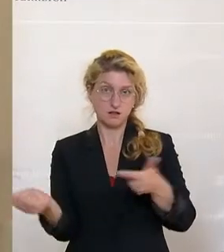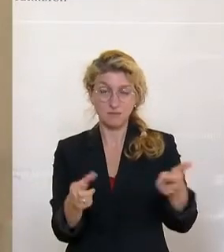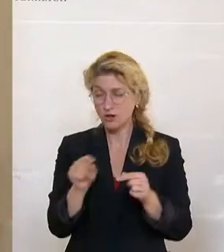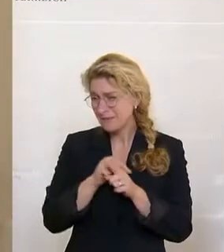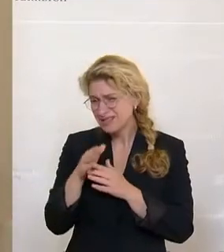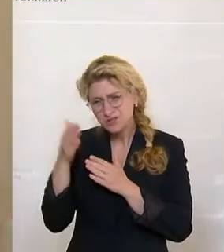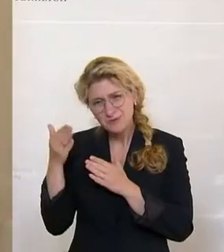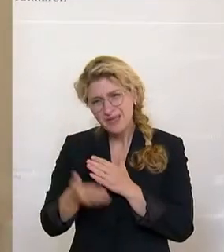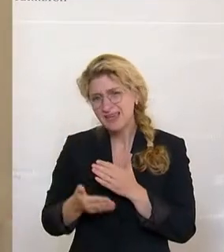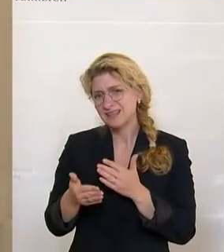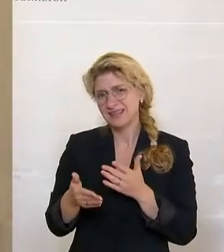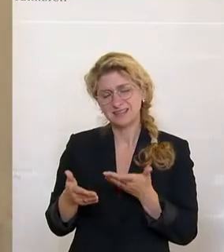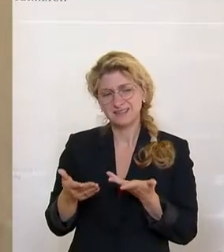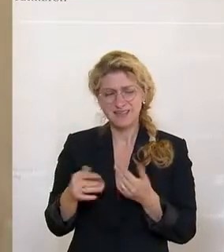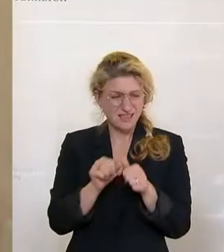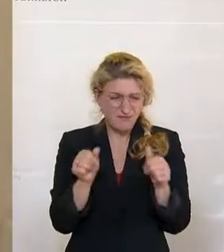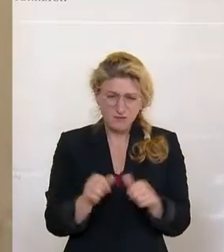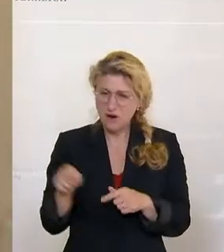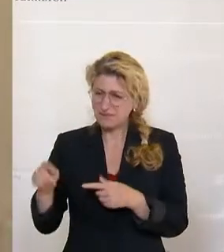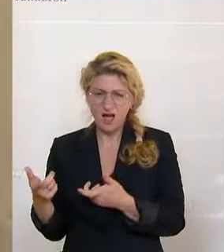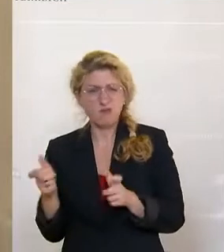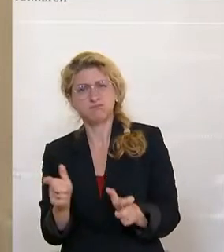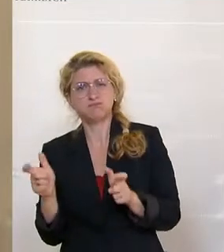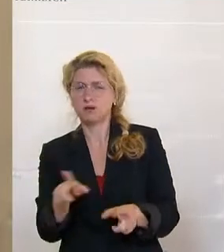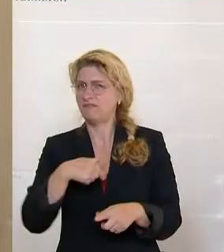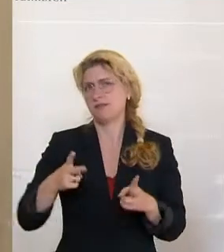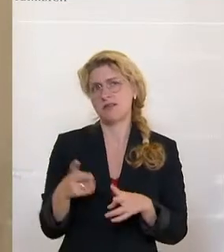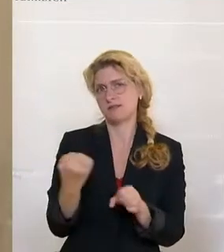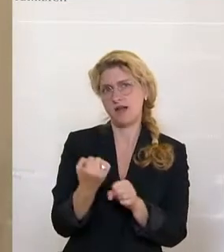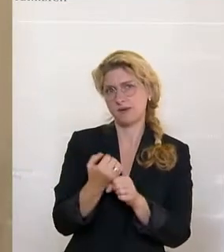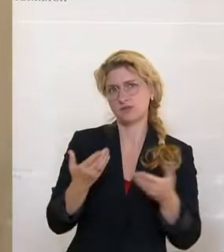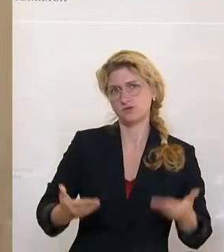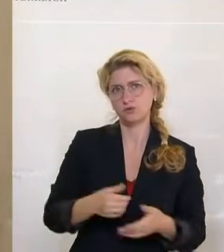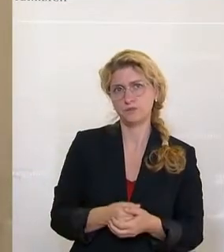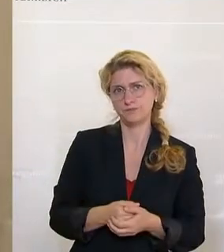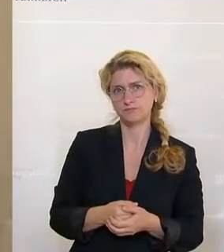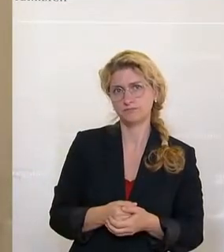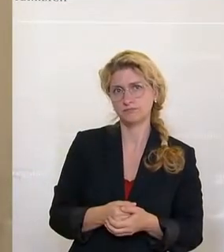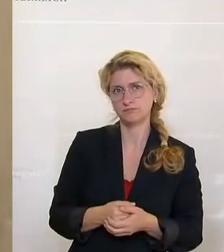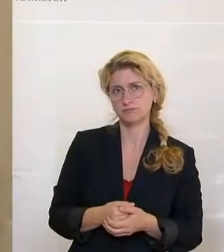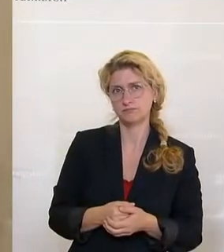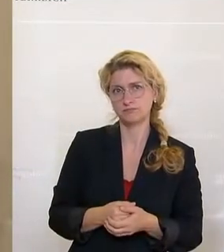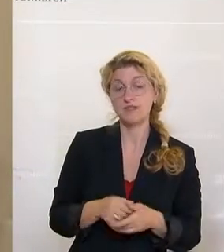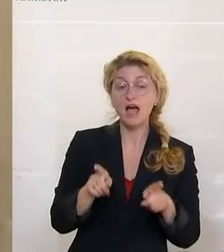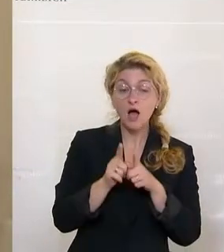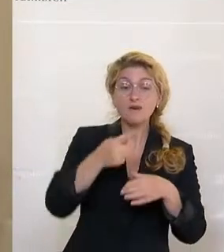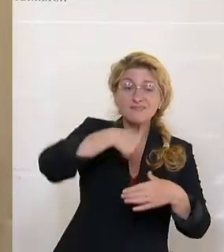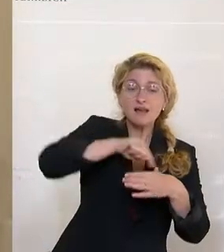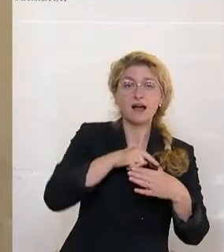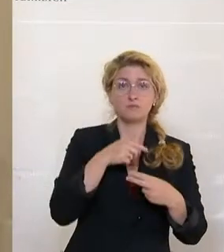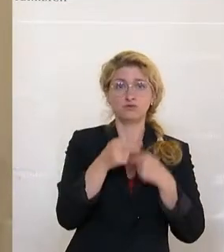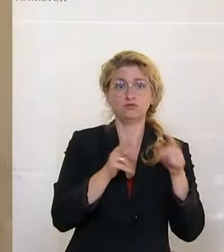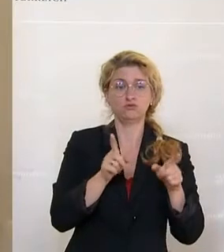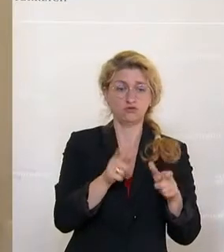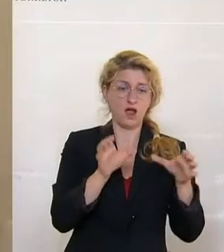klassifiziert in einer Form, in der wir nicht arbeiten können. Nicht so sichtbar leider noch immer waren die Behinderungen, die wir im U-Ausschuss erlebt haben.